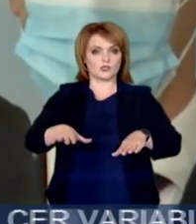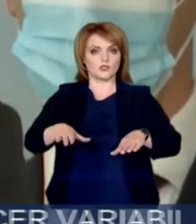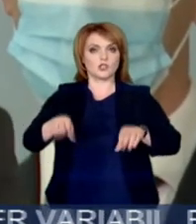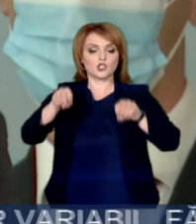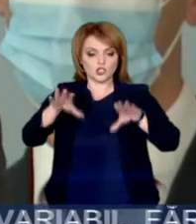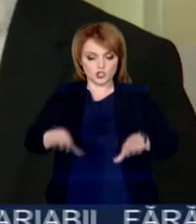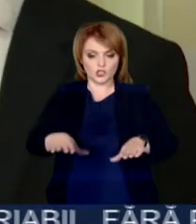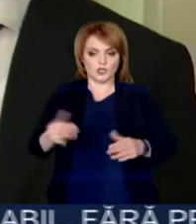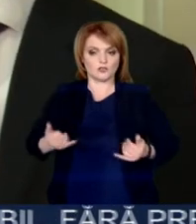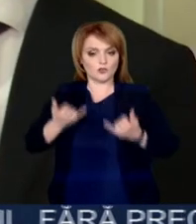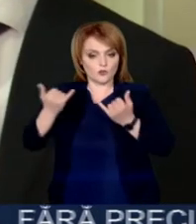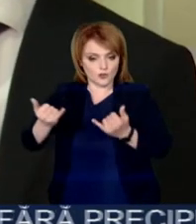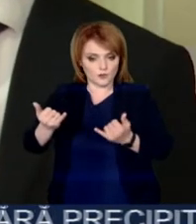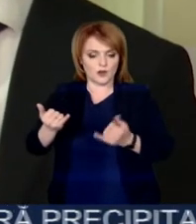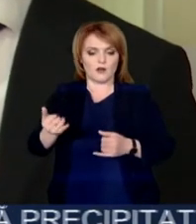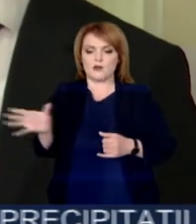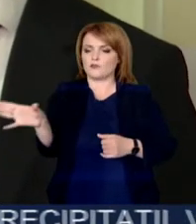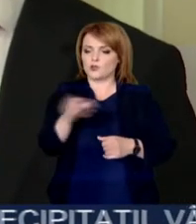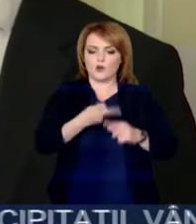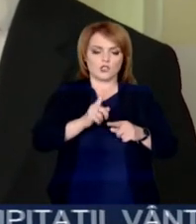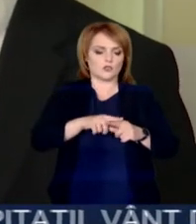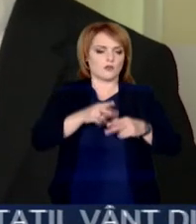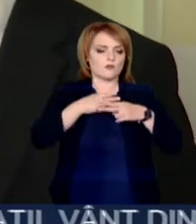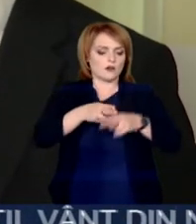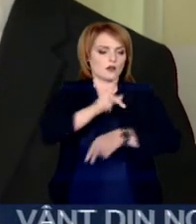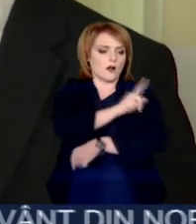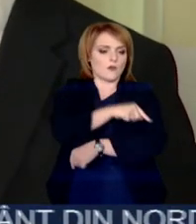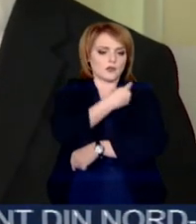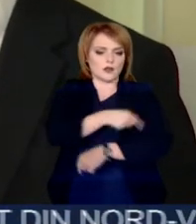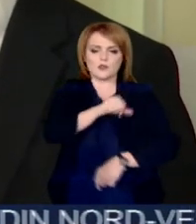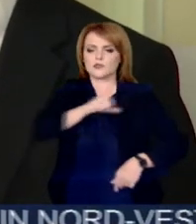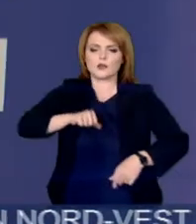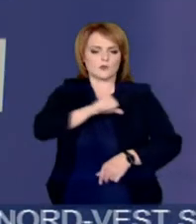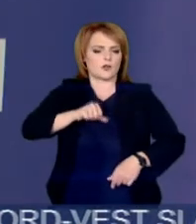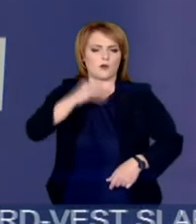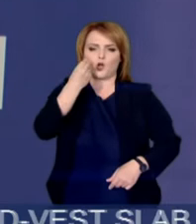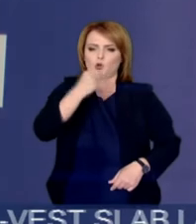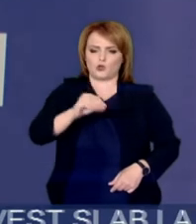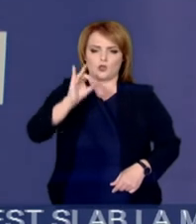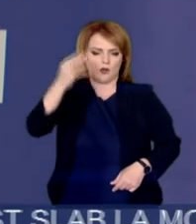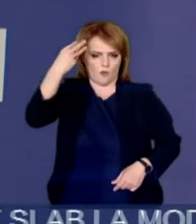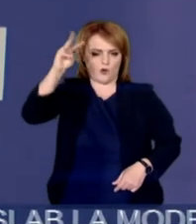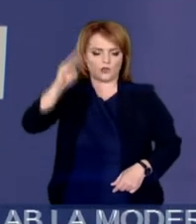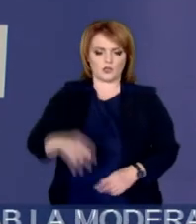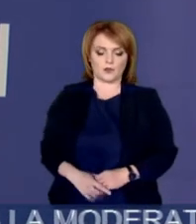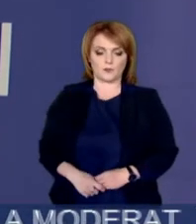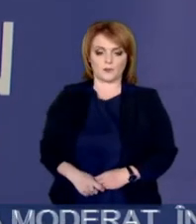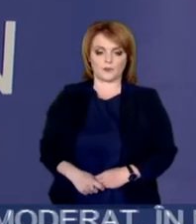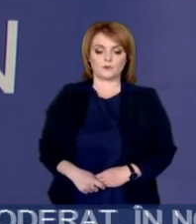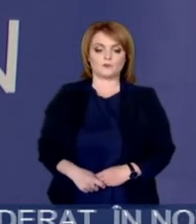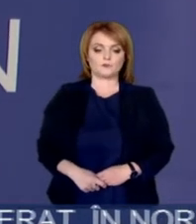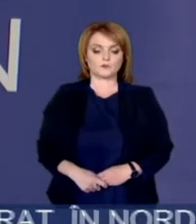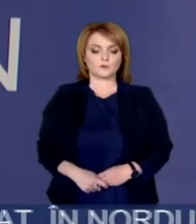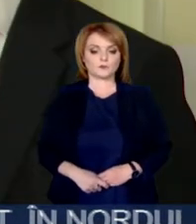de a oferi echipamente medicale cele mai avansate. Printre beneficiarii